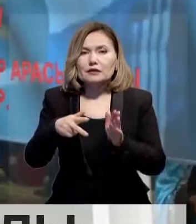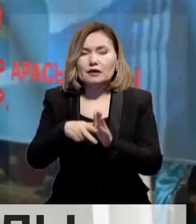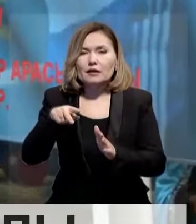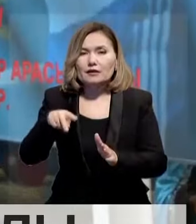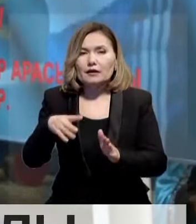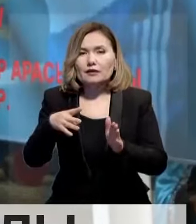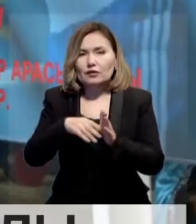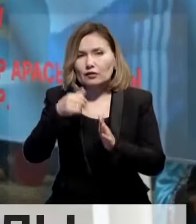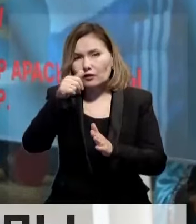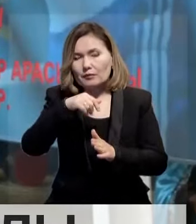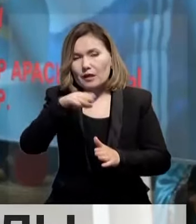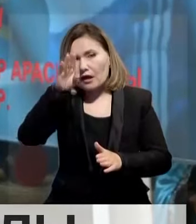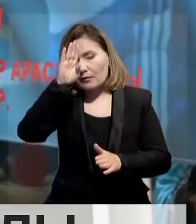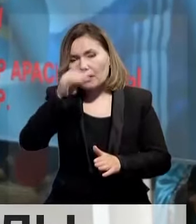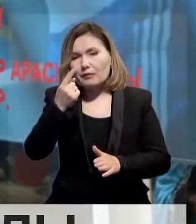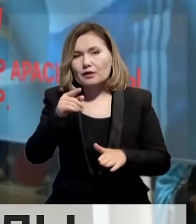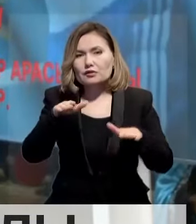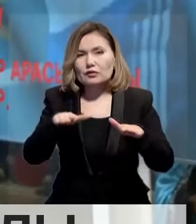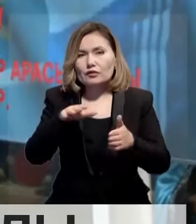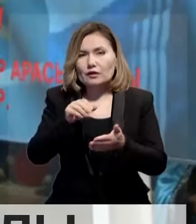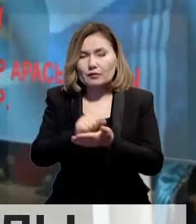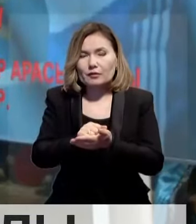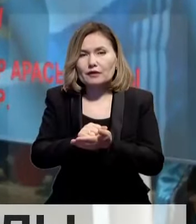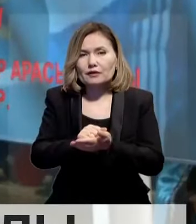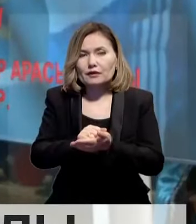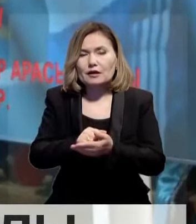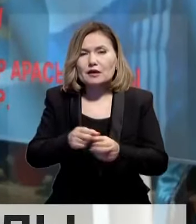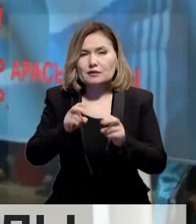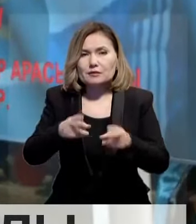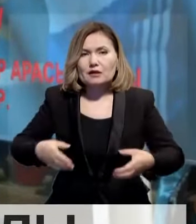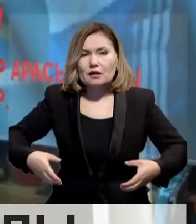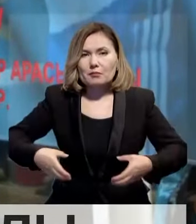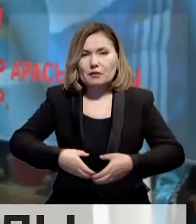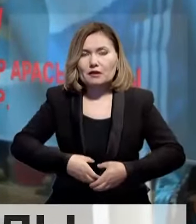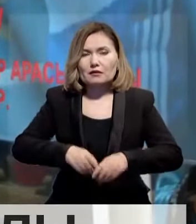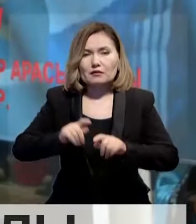2008-2009 жылғы балаларға бірінші орынға чемпионский белдік береміз.